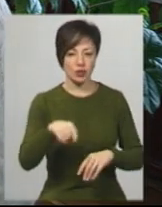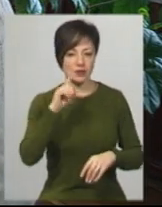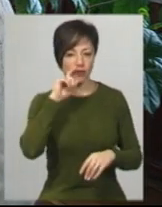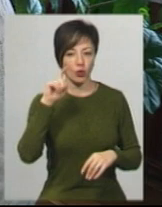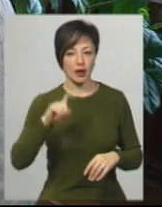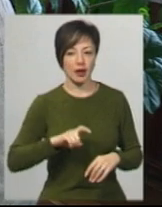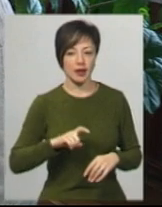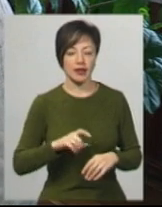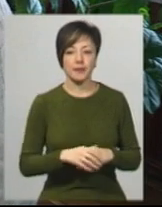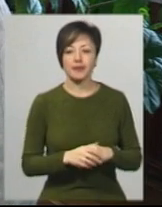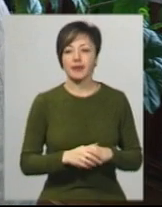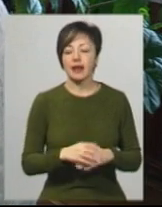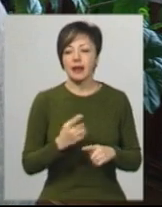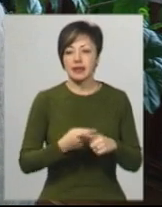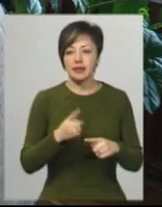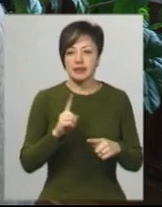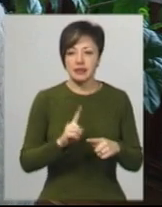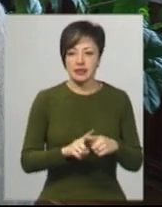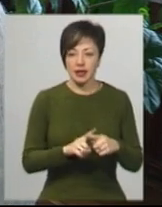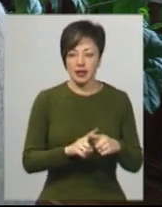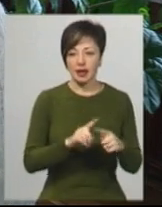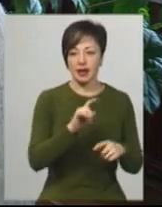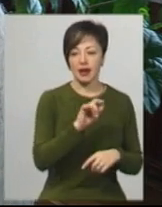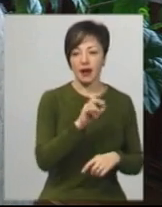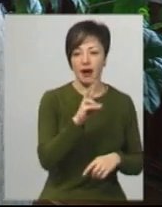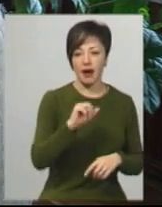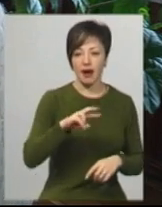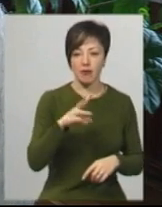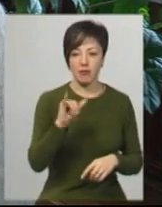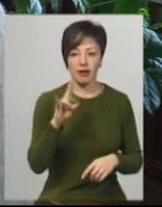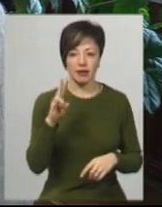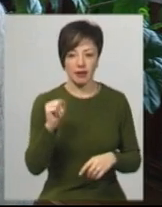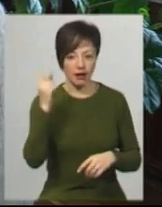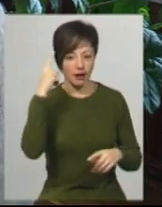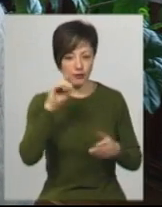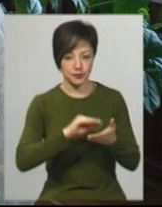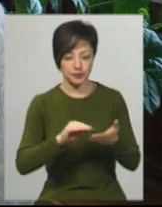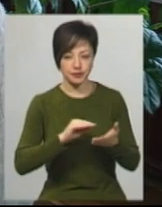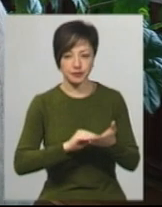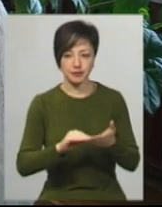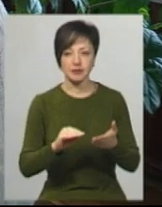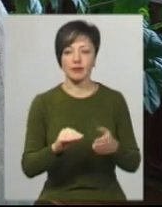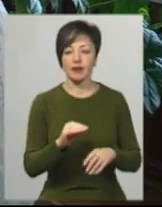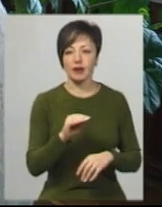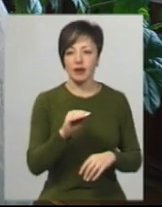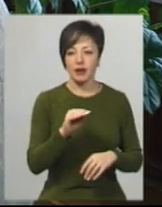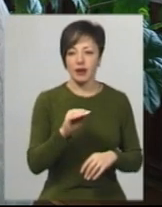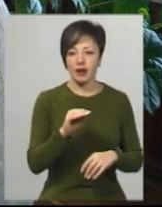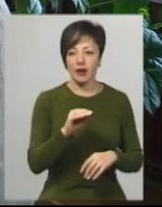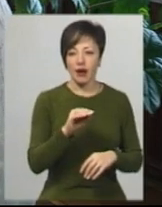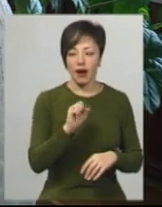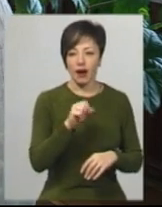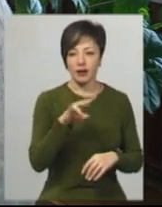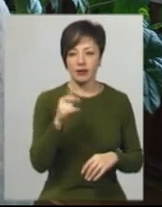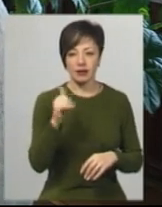Це арії з оперет Імре Кальмана, будуть виконувати Франца Лігара арії з оперет,